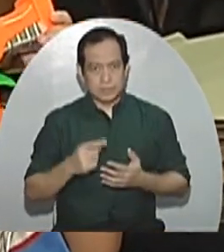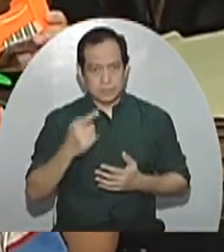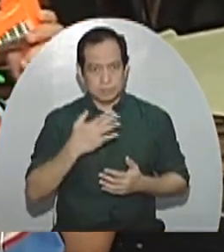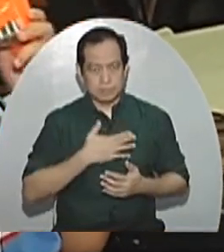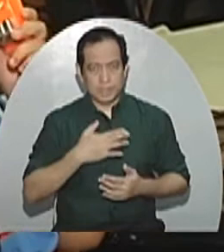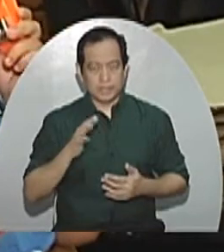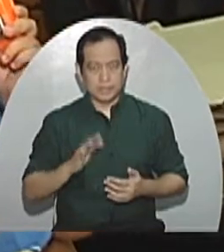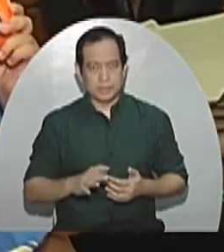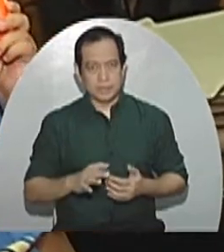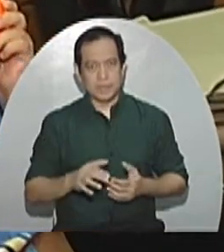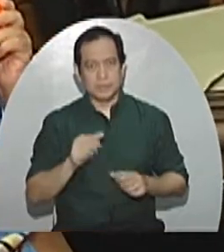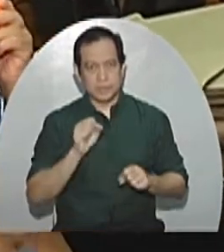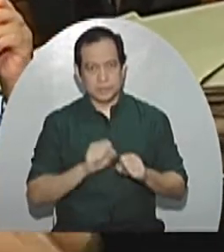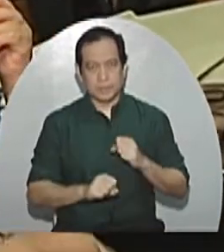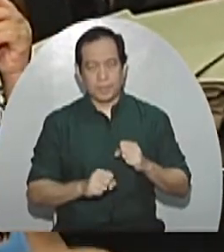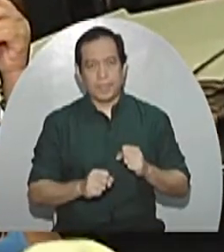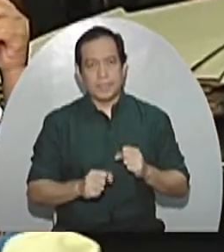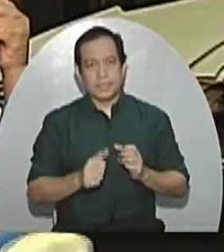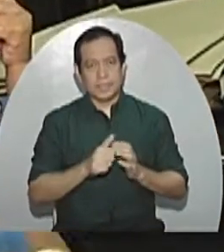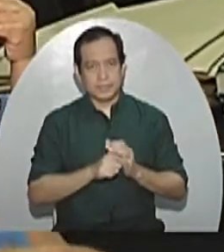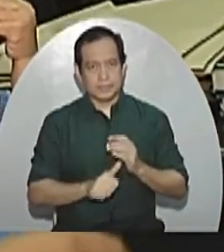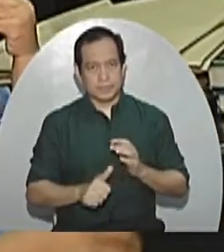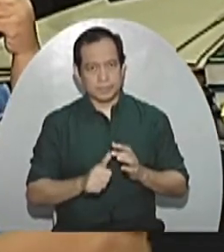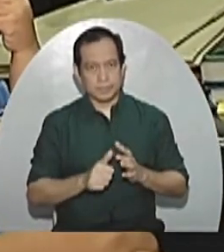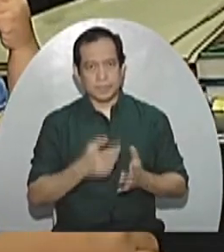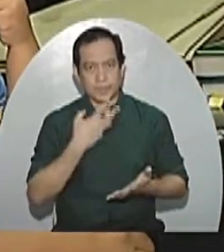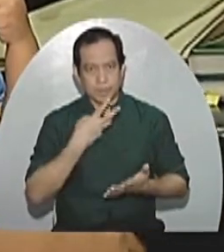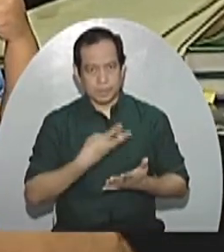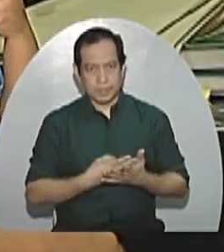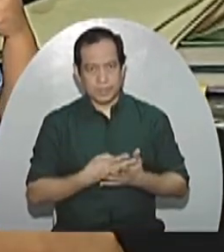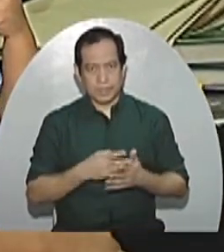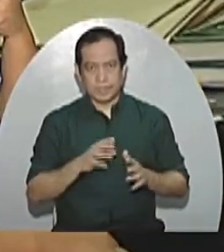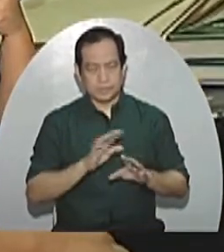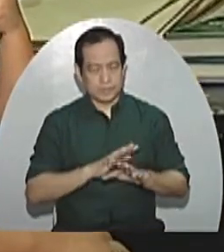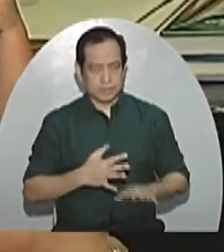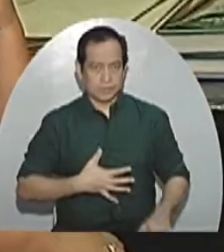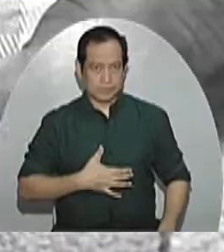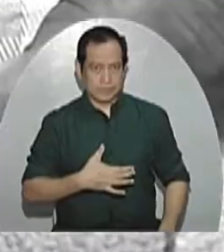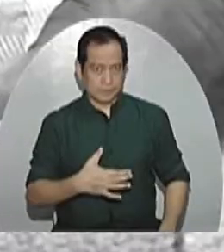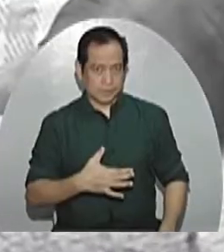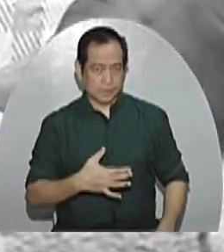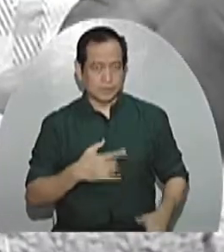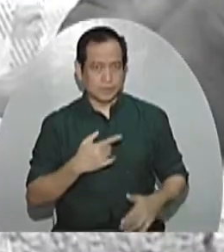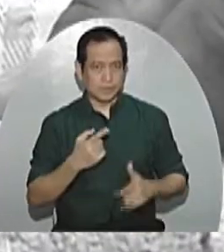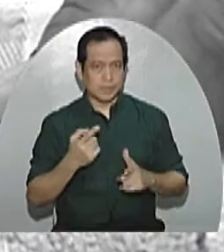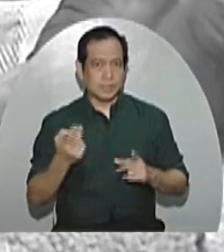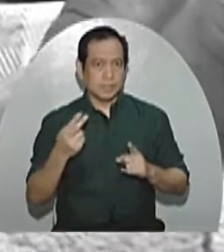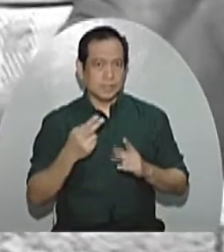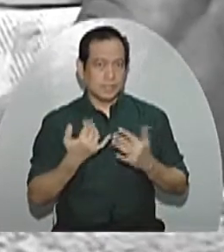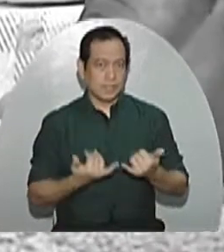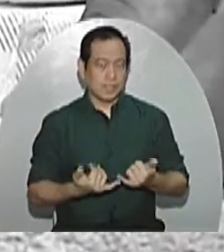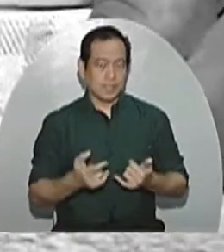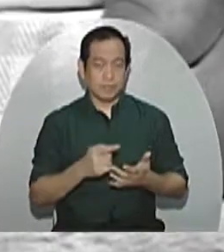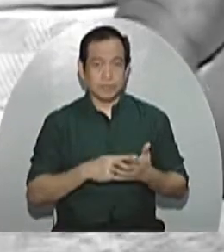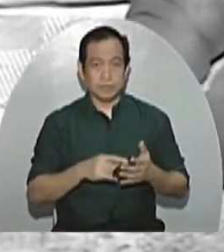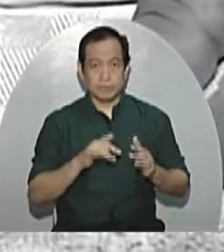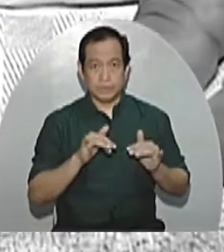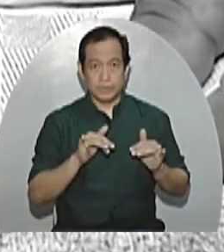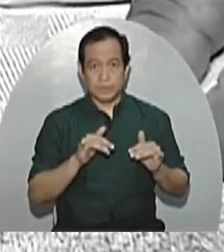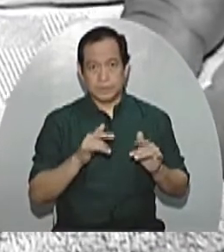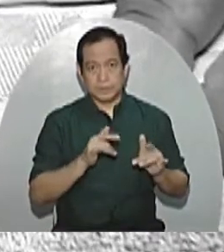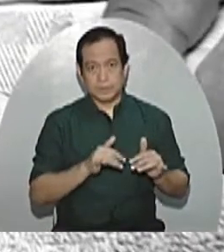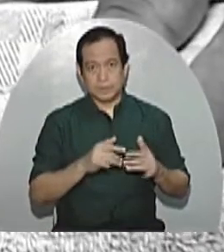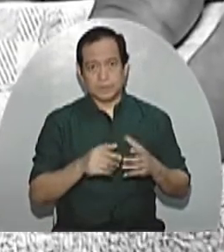muna para makapupo siya ng maayos at tsaka hindi rin po lumaki yung tiyan niya. Sa ngayon po, pangsamantala